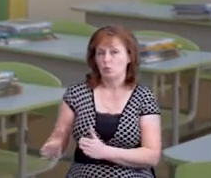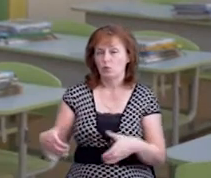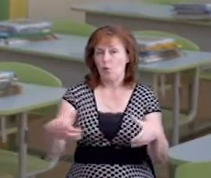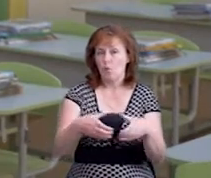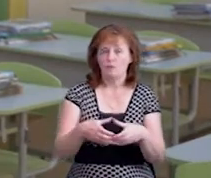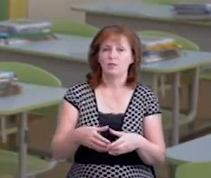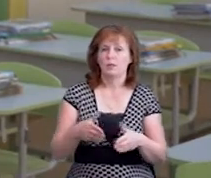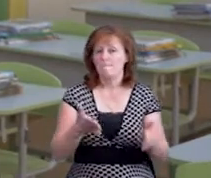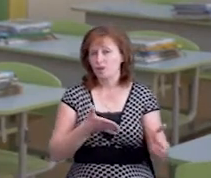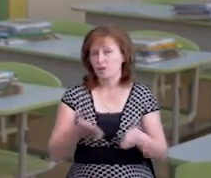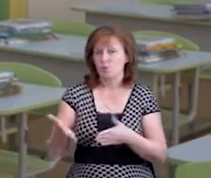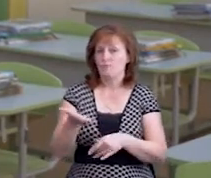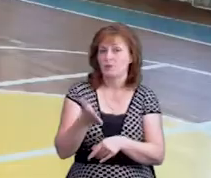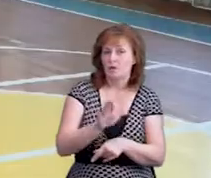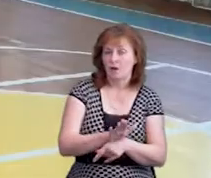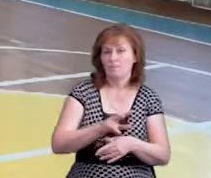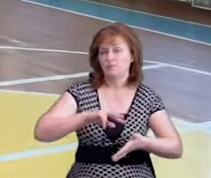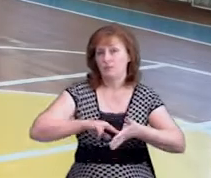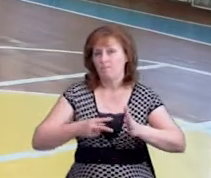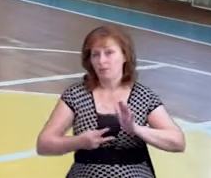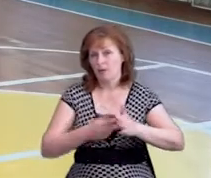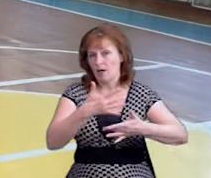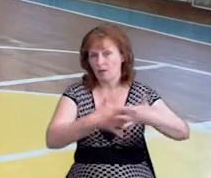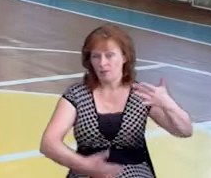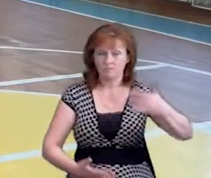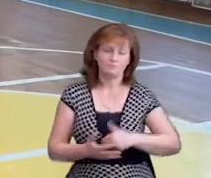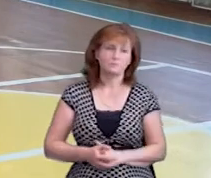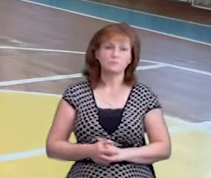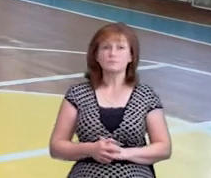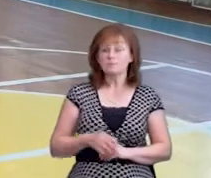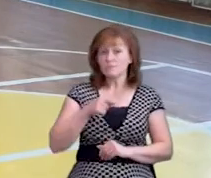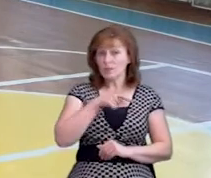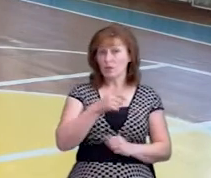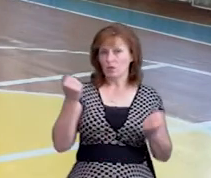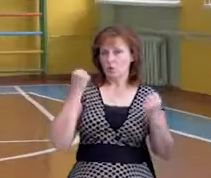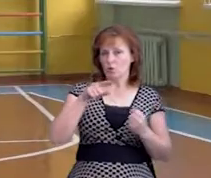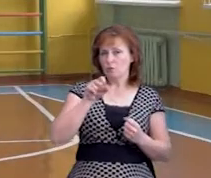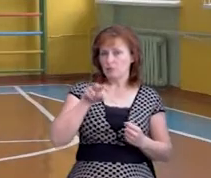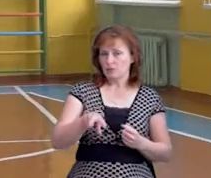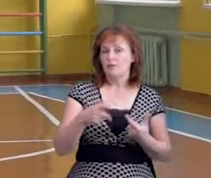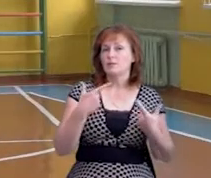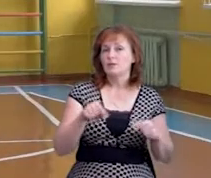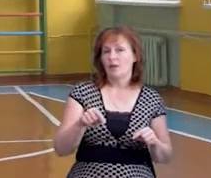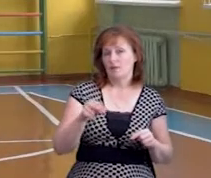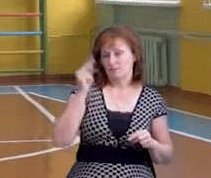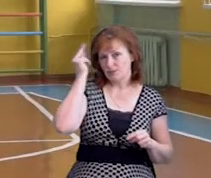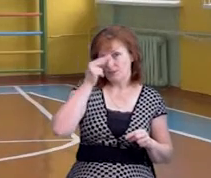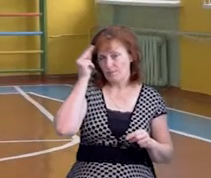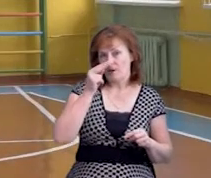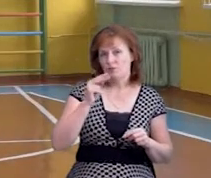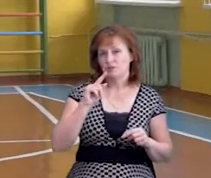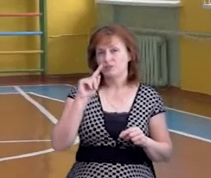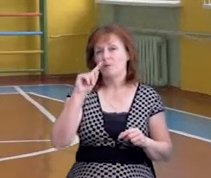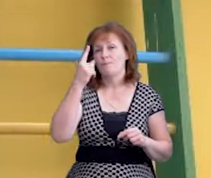підготовлені накази, план. А це спортзал, у якому займаються початкові класи. Заступник директора ліцею Антоніна